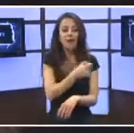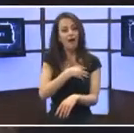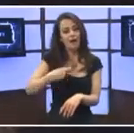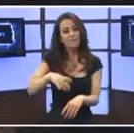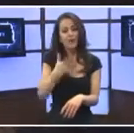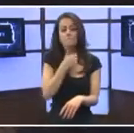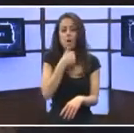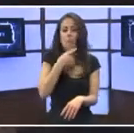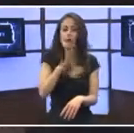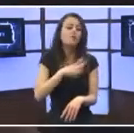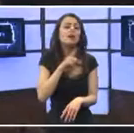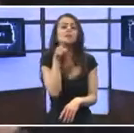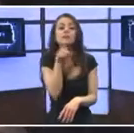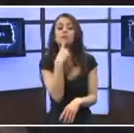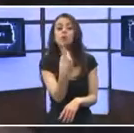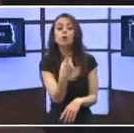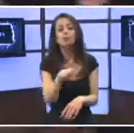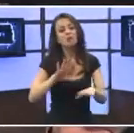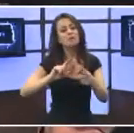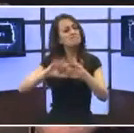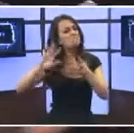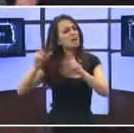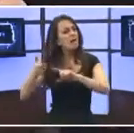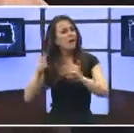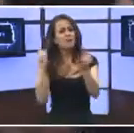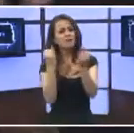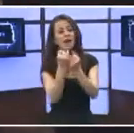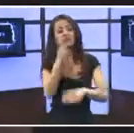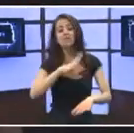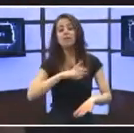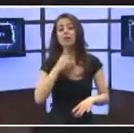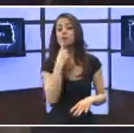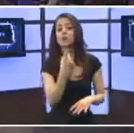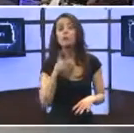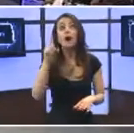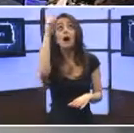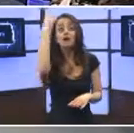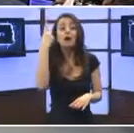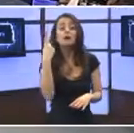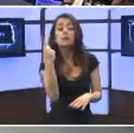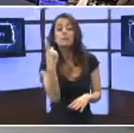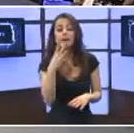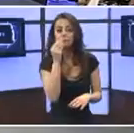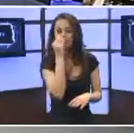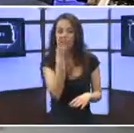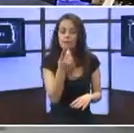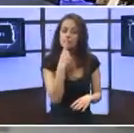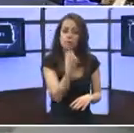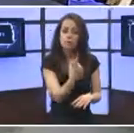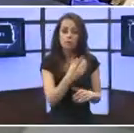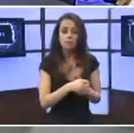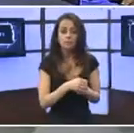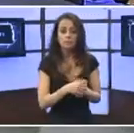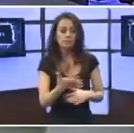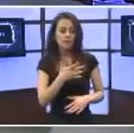sana bakıyor. Tabii ki. Evet. Veya kardeşim var. Ona da derim ki Allah'ın bir lütfudur sana o biliyor musun derim. Bu kesinlikle. Bir